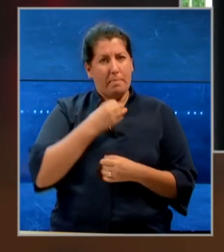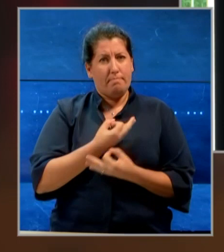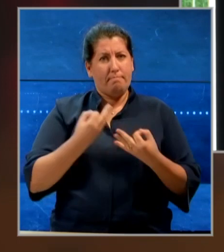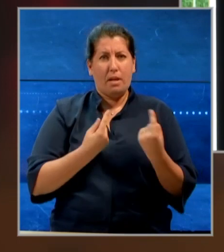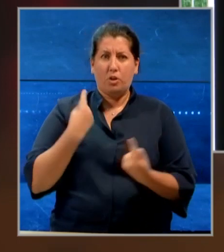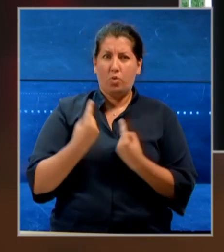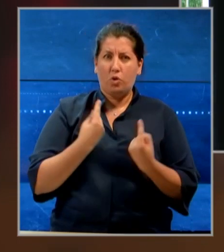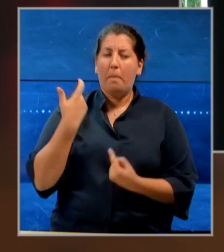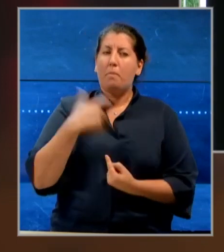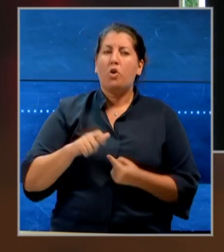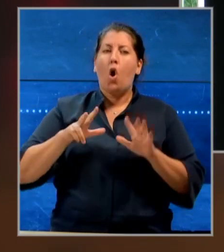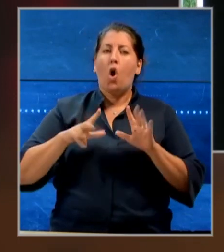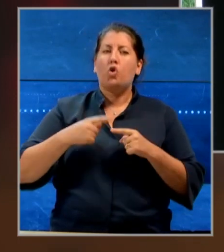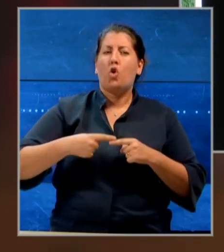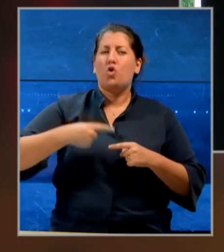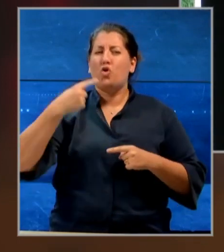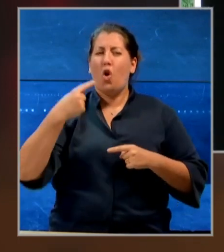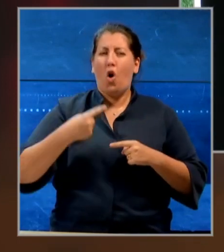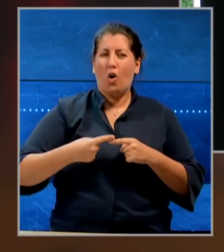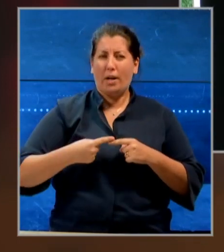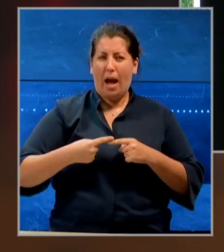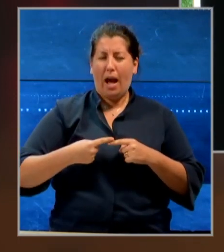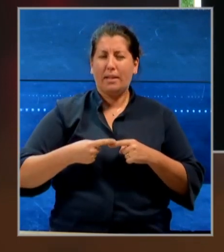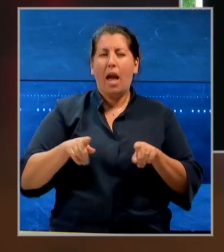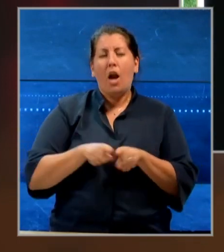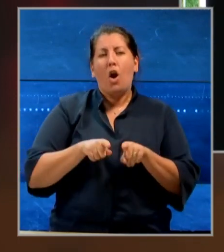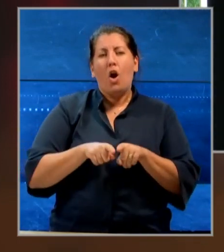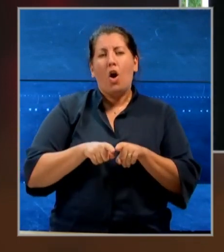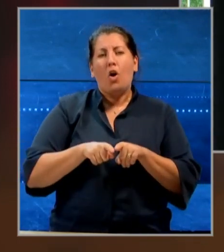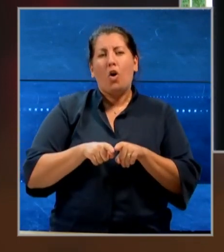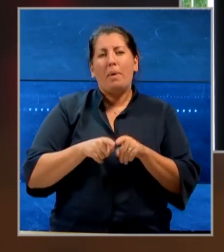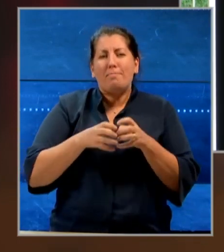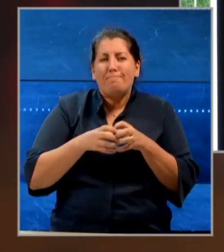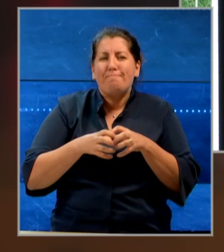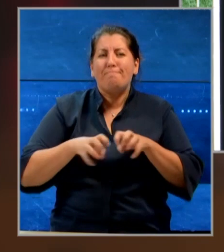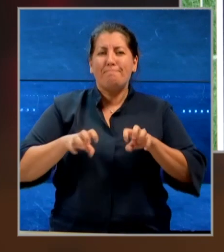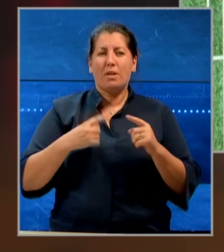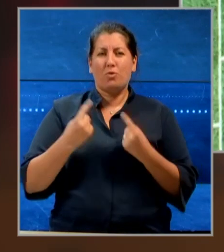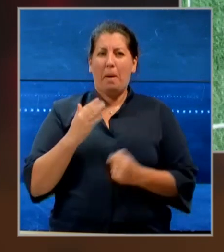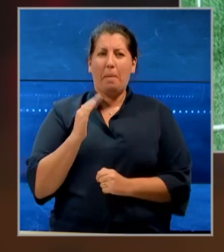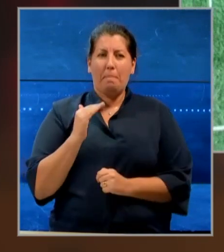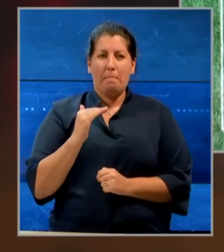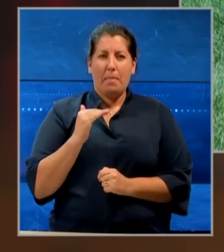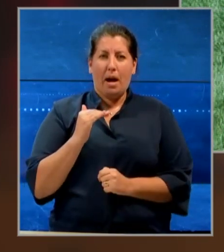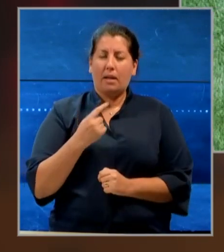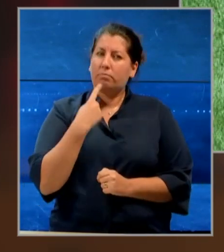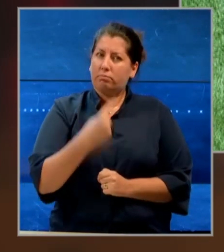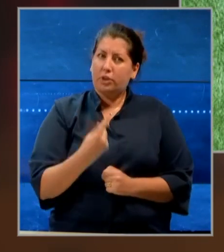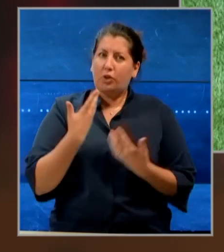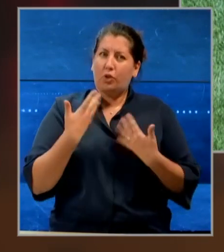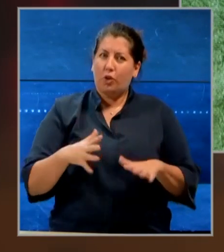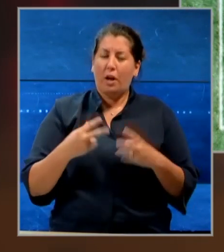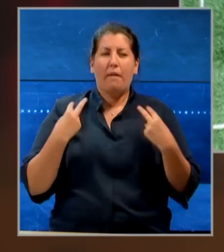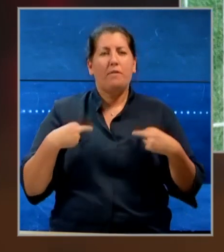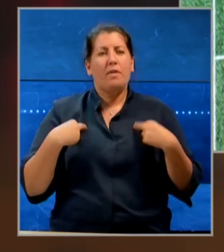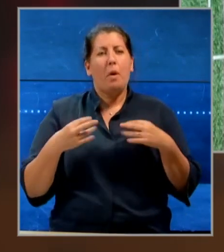8 giornate sono una sorta di un primo spartiacque del campionato del Bari. Vi anticipo che rivivremo i momenti più belli di queste prime